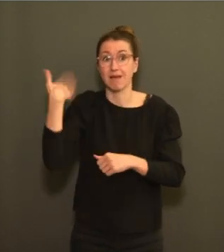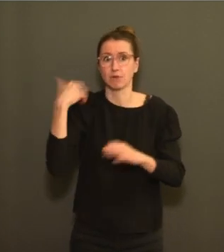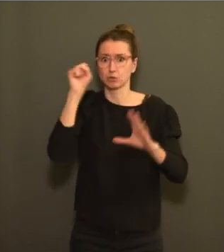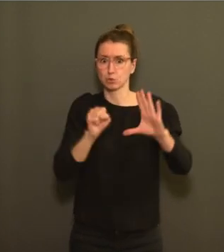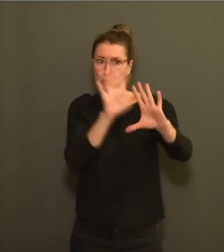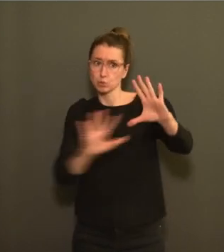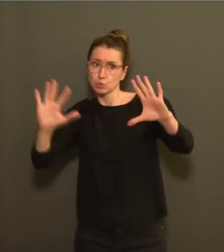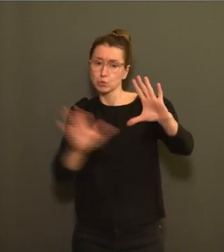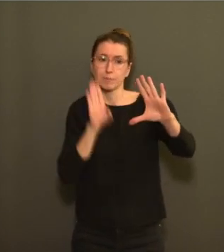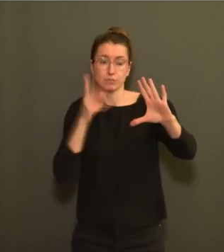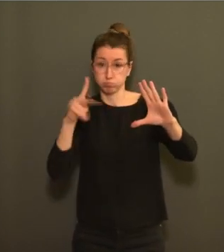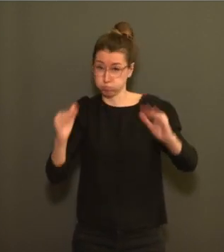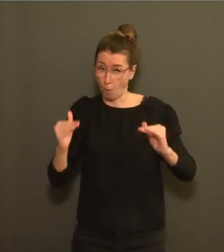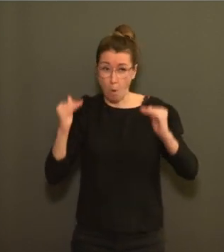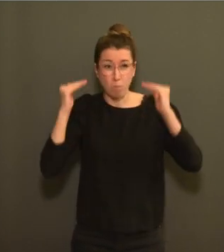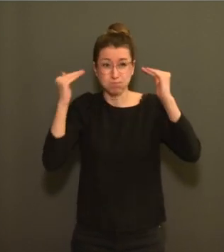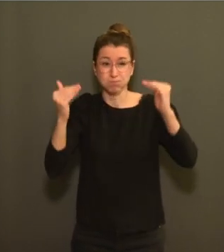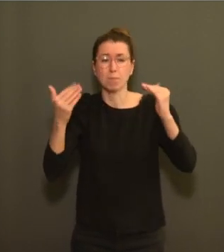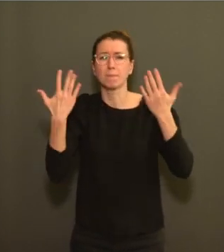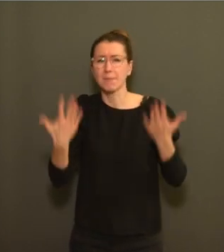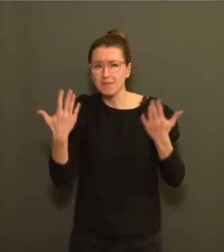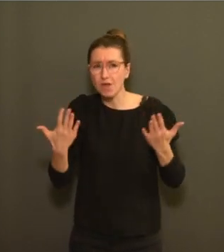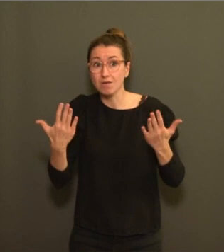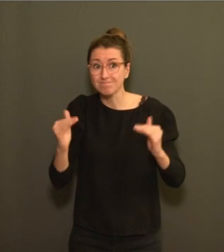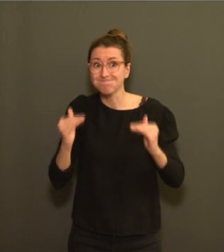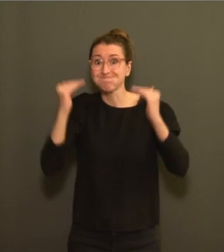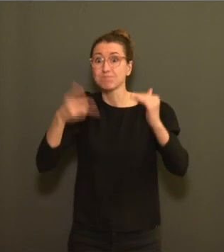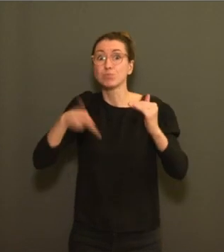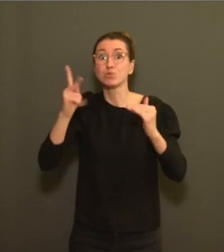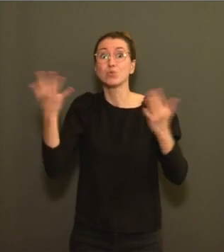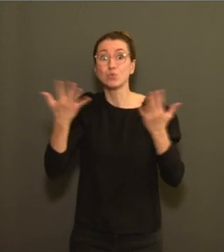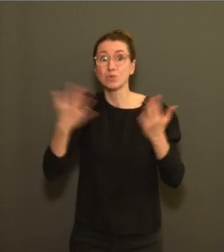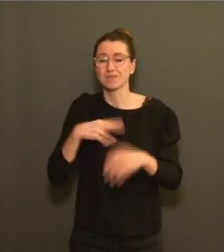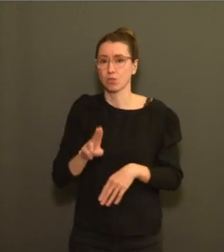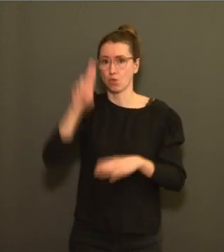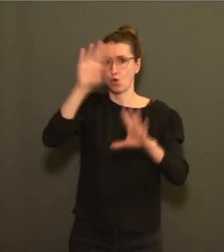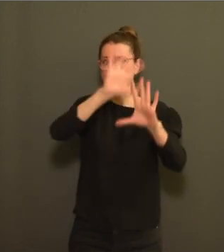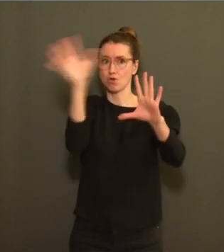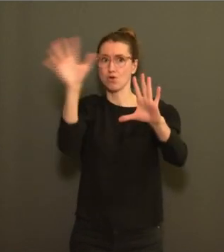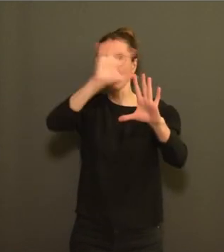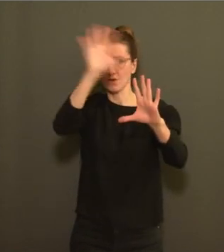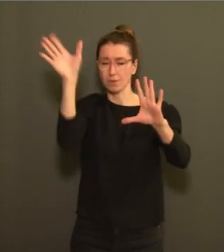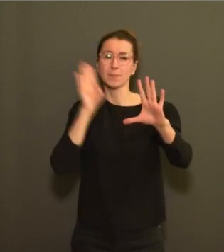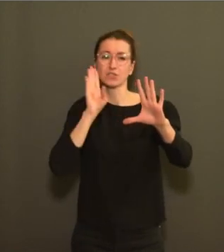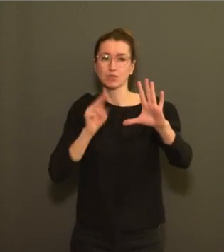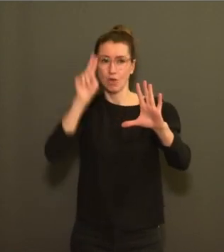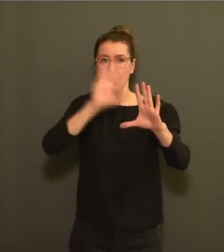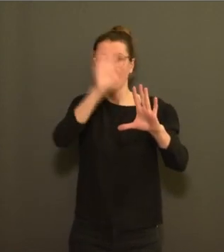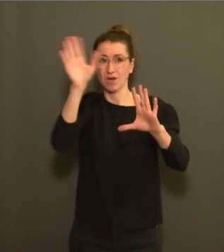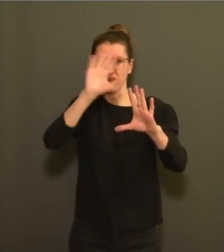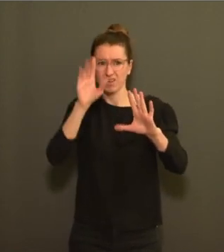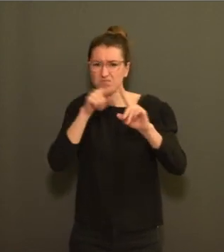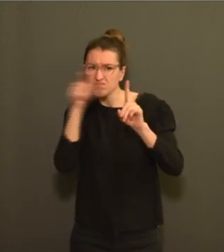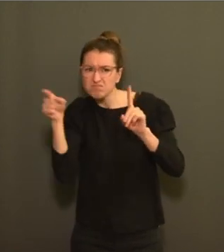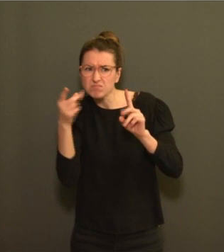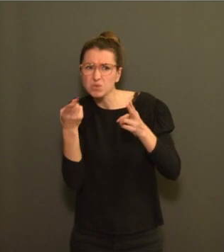augmentations en pourcentage, comme on le voit sur la carte, dans le nord du pays, avec des doublements toutes les semaines ou toutes